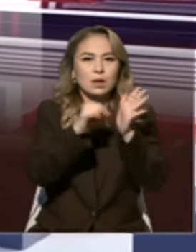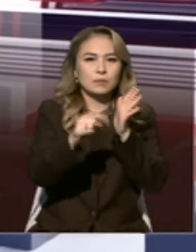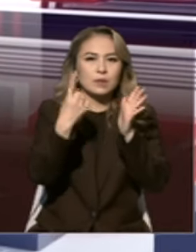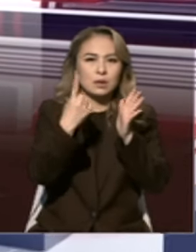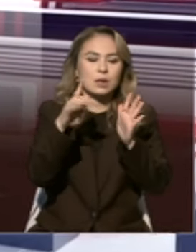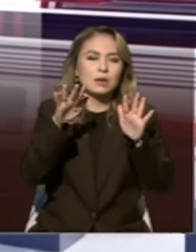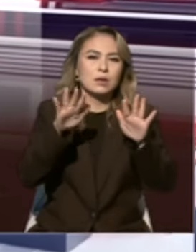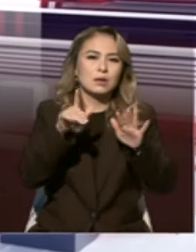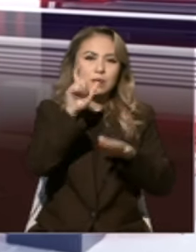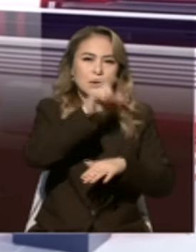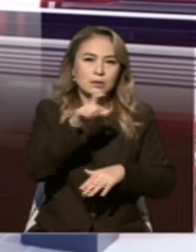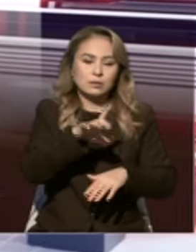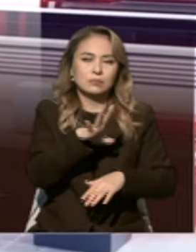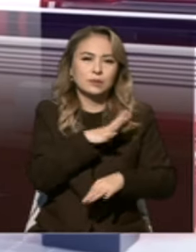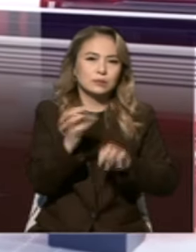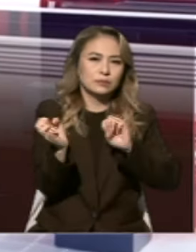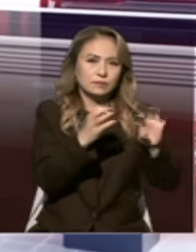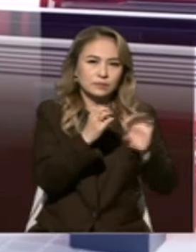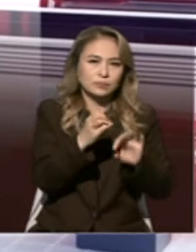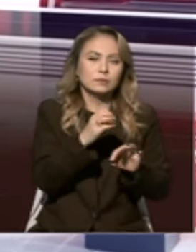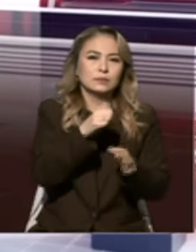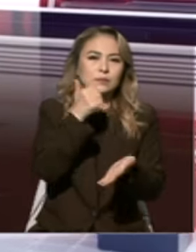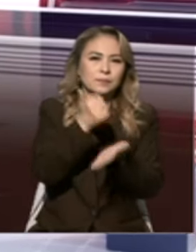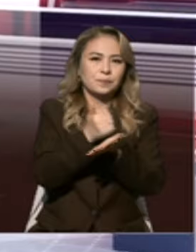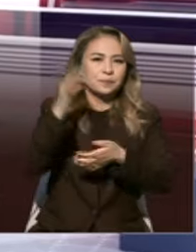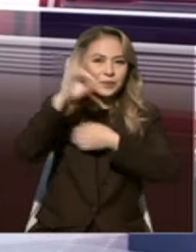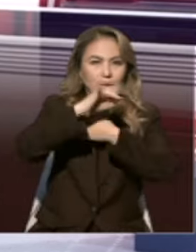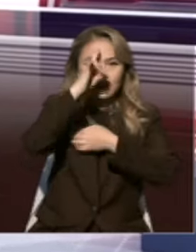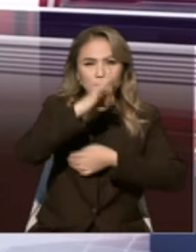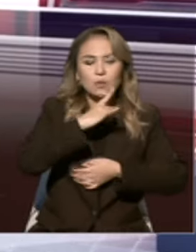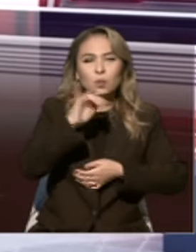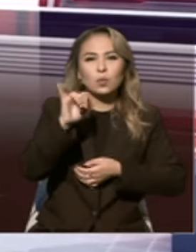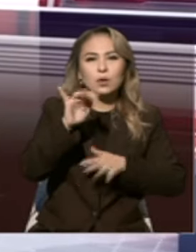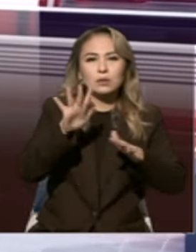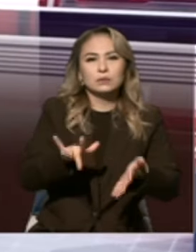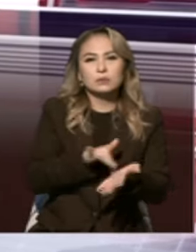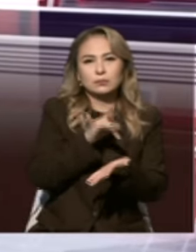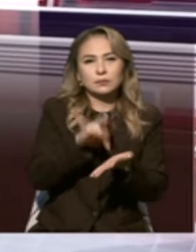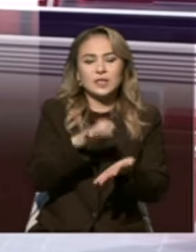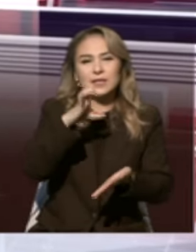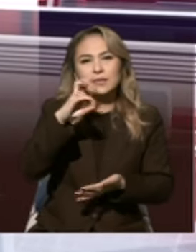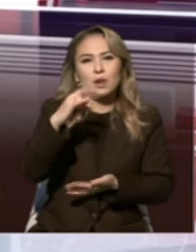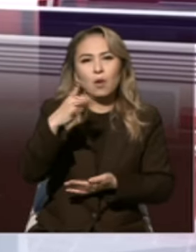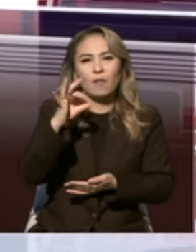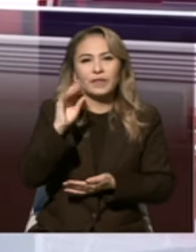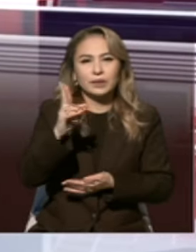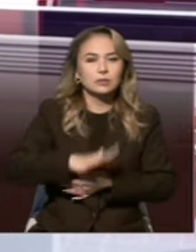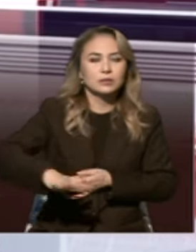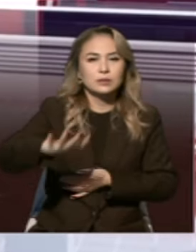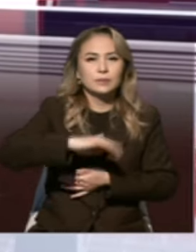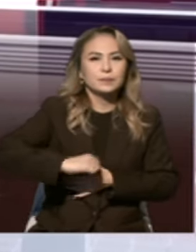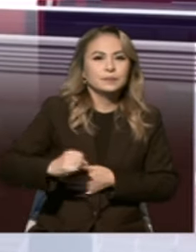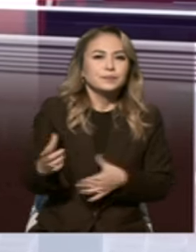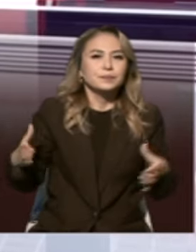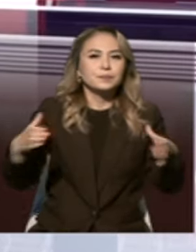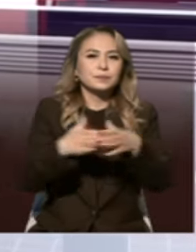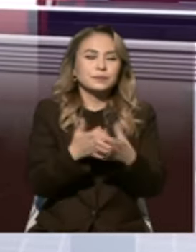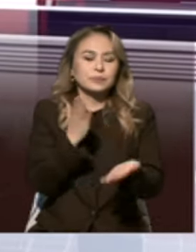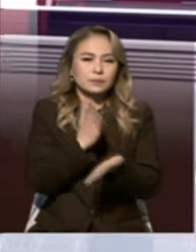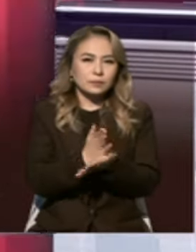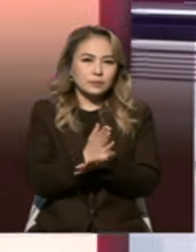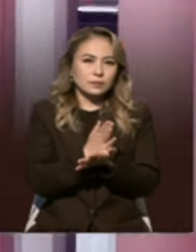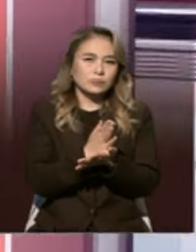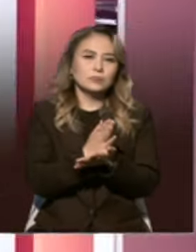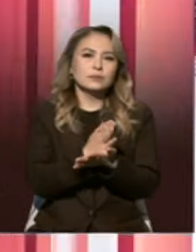адамды эвакуацияладық. Біздің Батыс Қазақстан облысында Орал қаласының Синовик деген бауыршақ серіктестігі бар. Сол